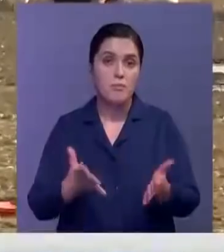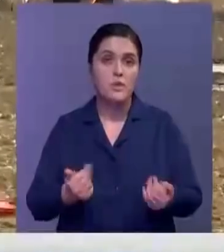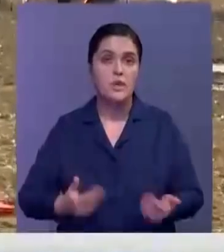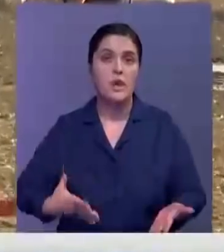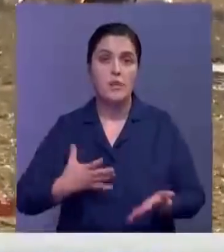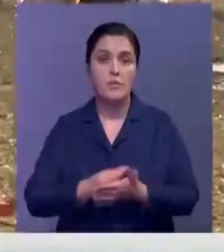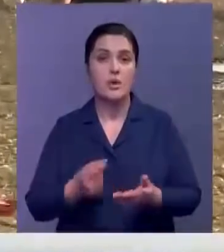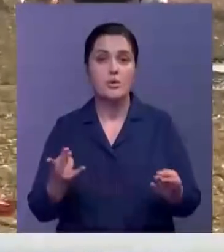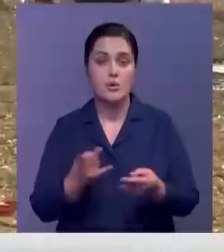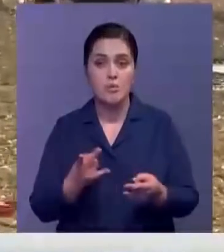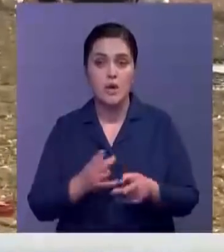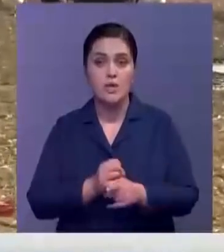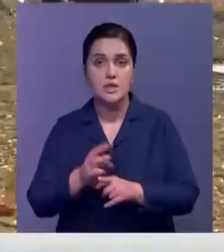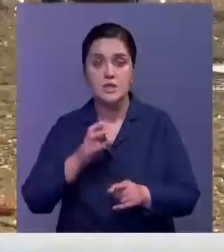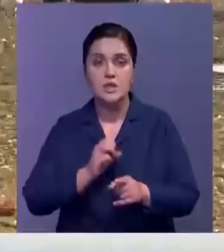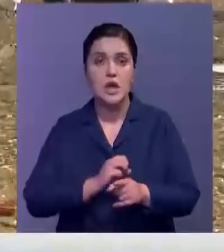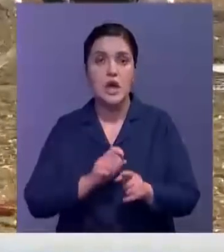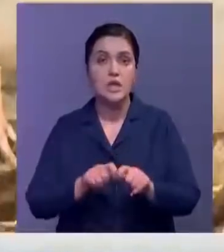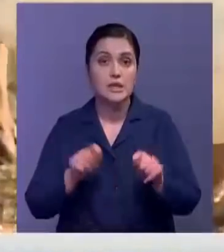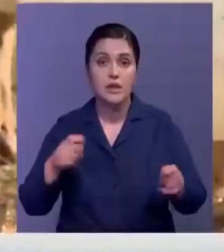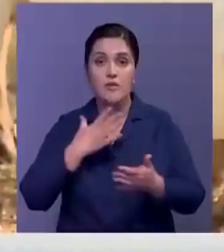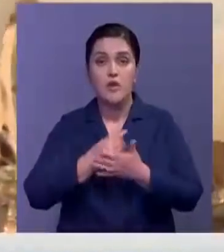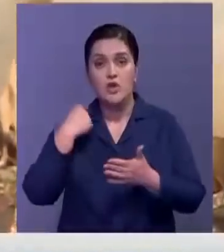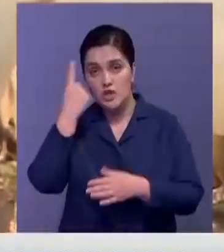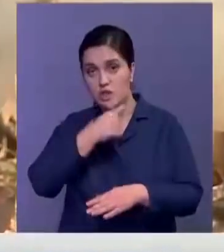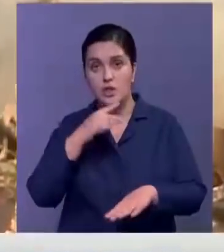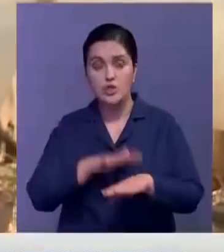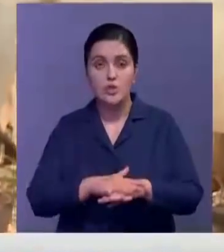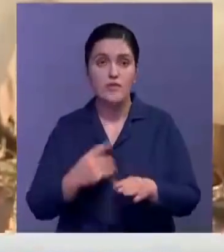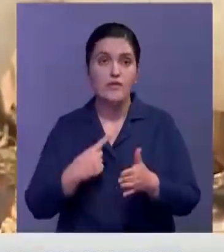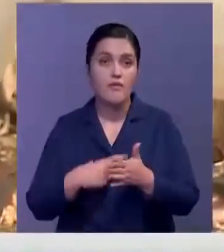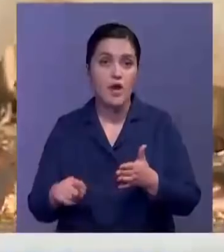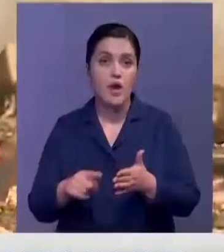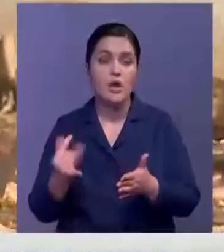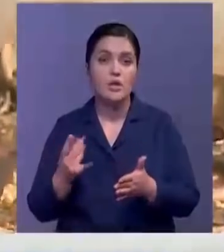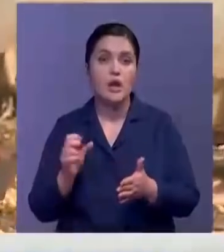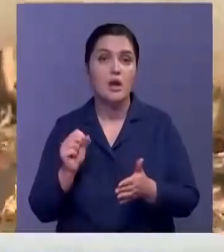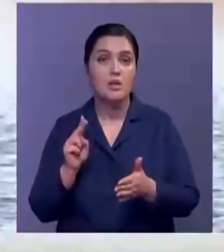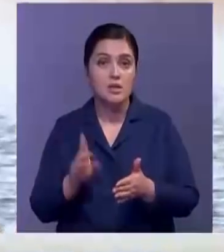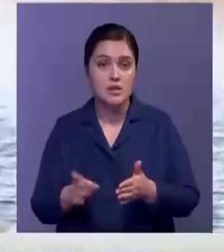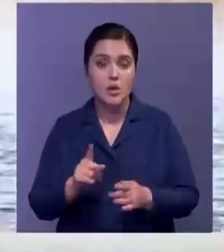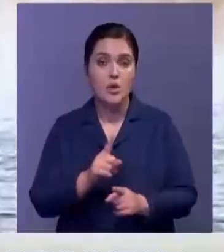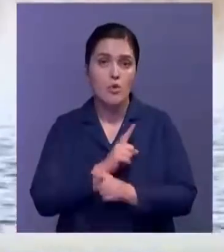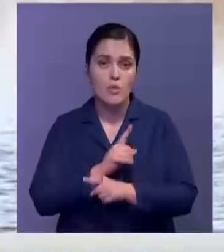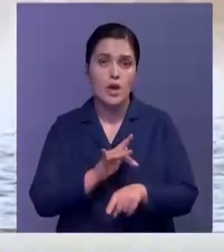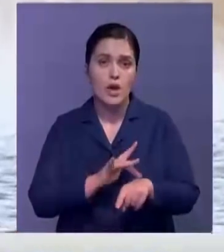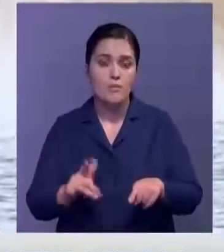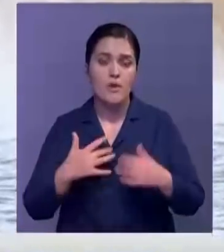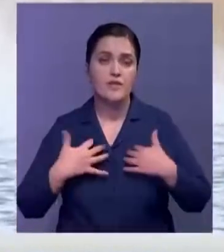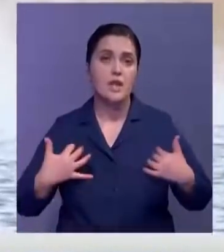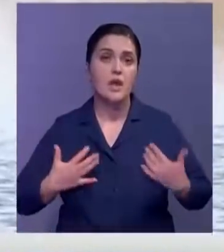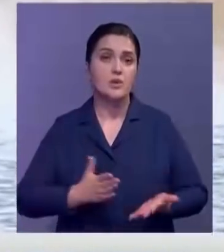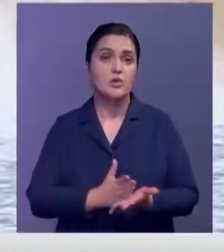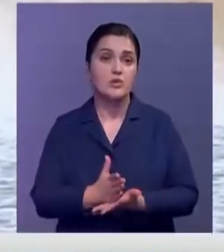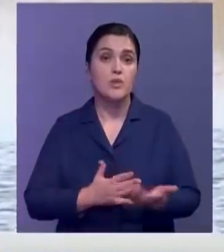получить компенсации. Для этого необходимо открыть свой личный счет, получить выписку от акимата, иметь акт падежа и утилизации от ветеринарной службы. В